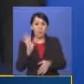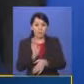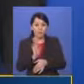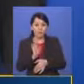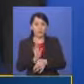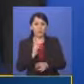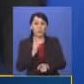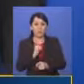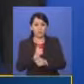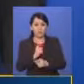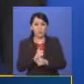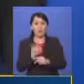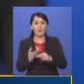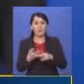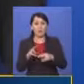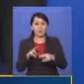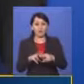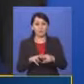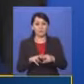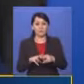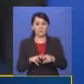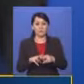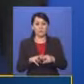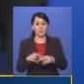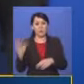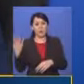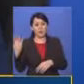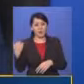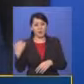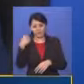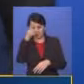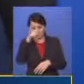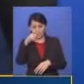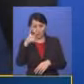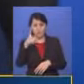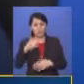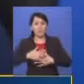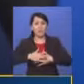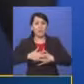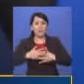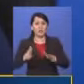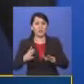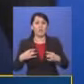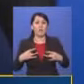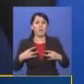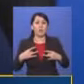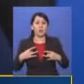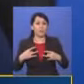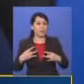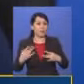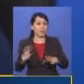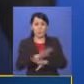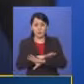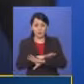под запретом, поэтому как раньше было в прошлом году и ранее, это большие елки, там хороводы с